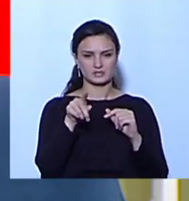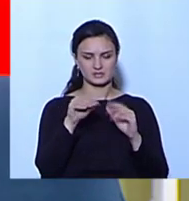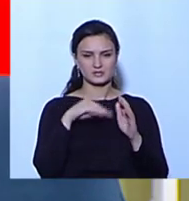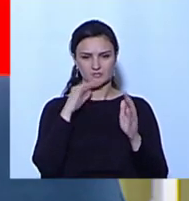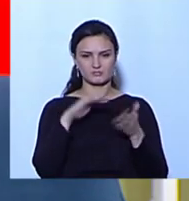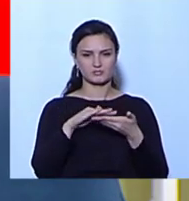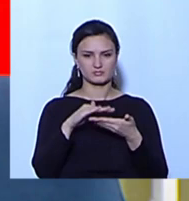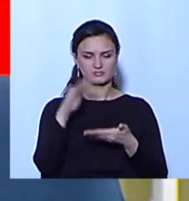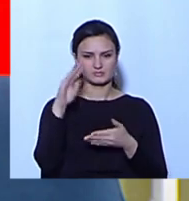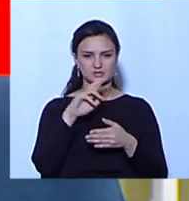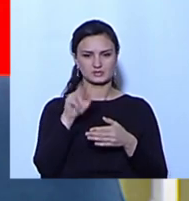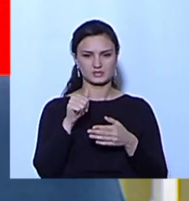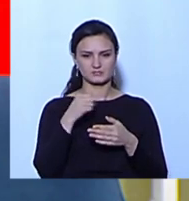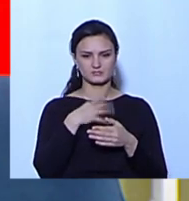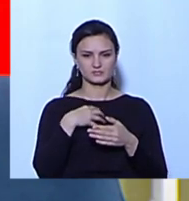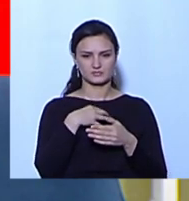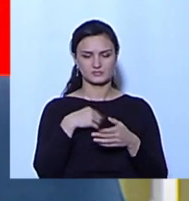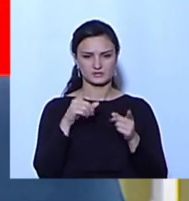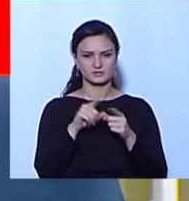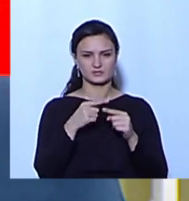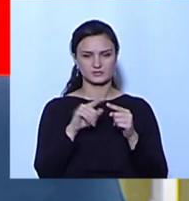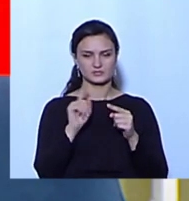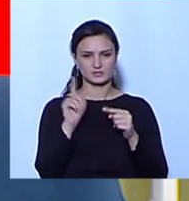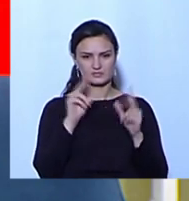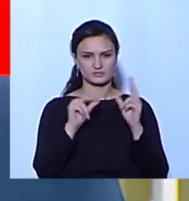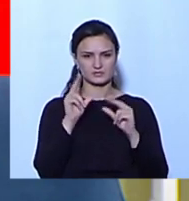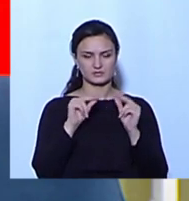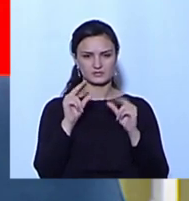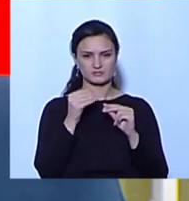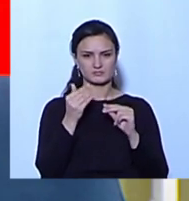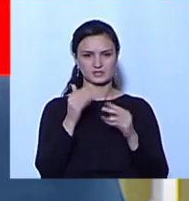იტევს შარდს. და მნიშვნელოვანია აგრეთვე ის, რომ გავითვალისწინოთ,